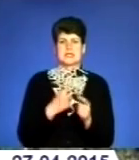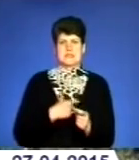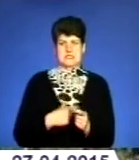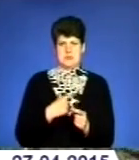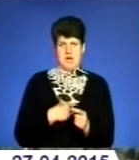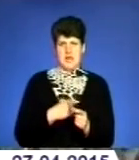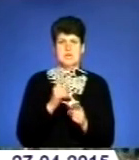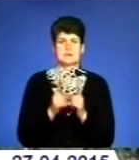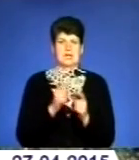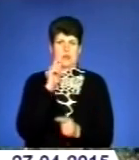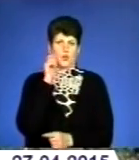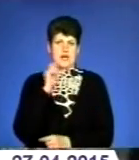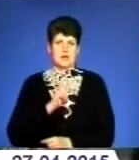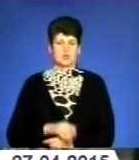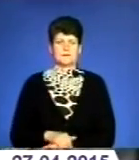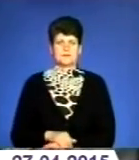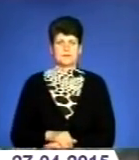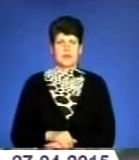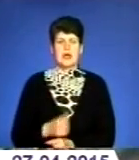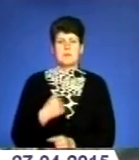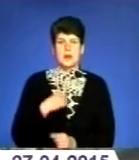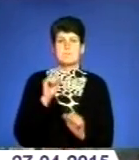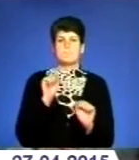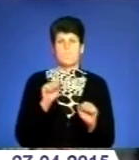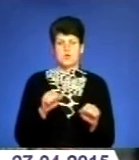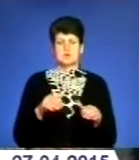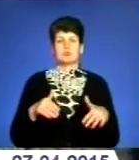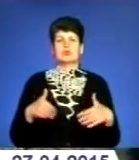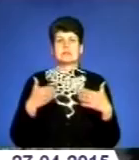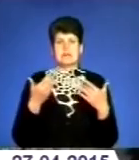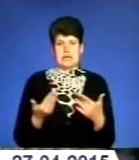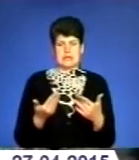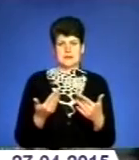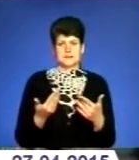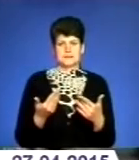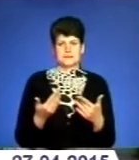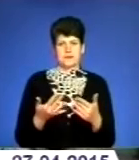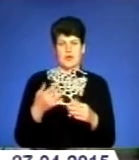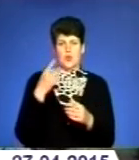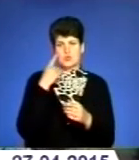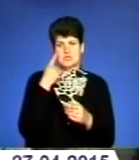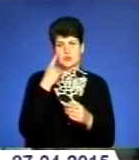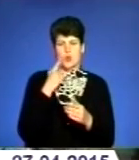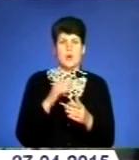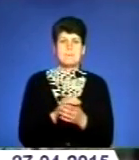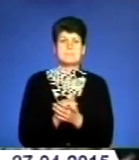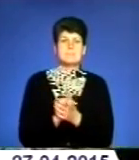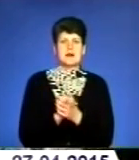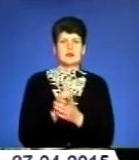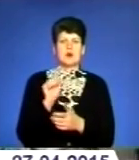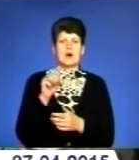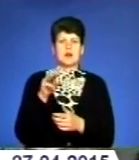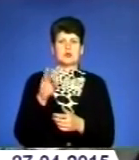змінити Україну ми можемо дати оцінку Мирного атому яку